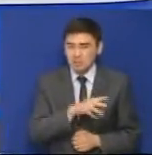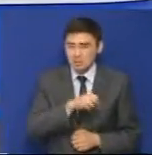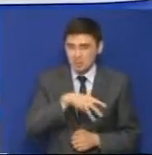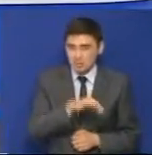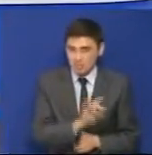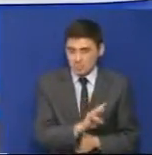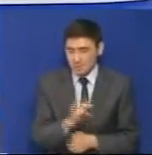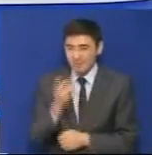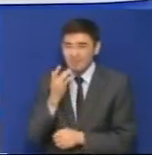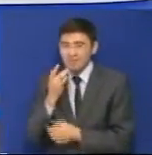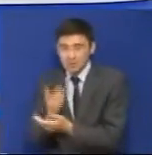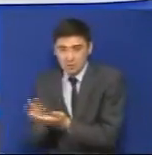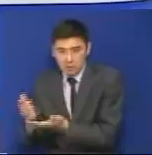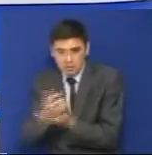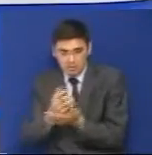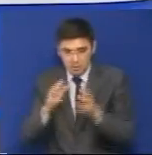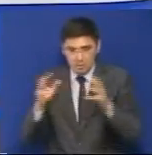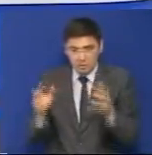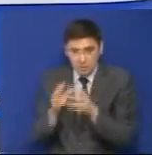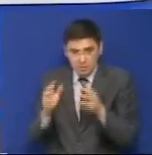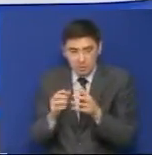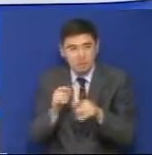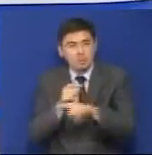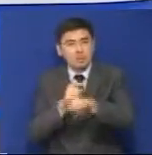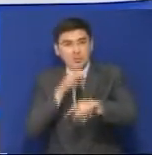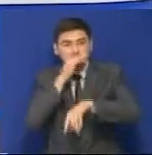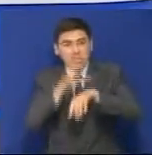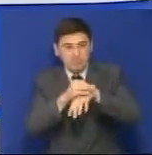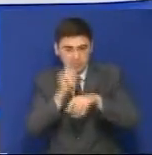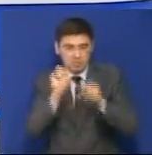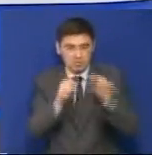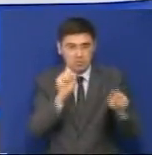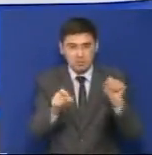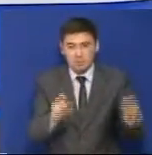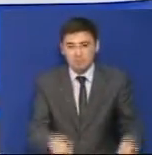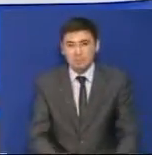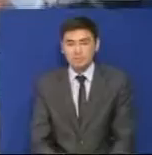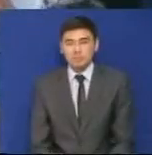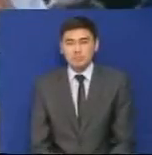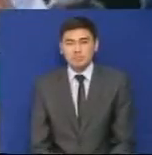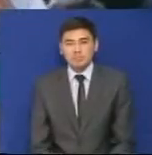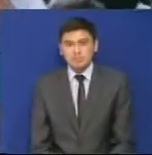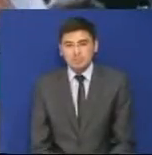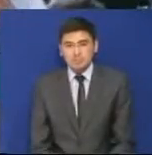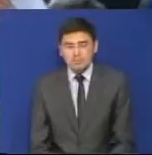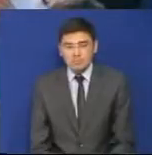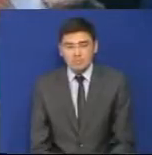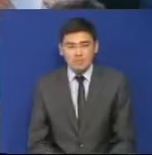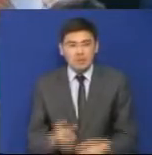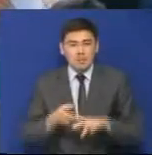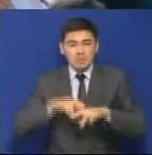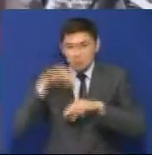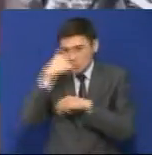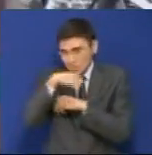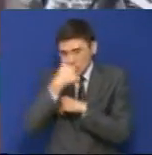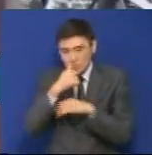жиналған астықты сақтап қалу үшін жауапты басшыға барлық күш жігерді жұмсауды тапсырды. Биыл ауа райының қолайсыздығына